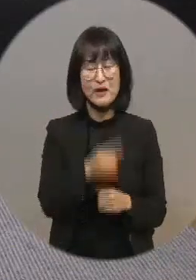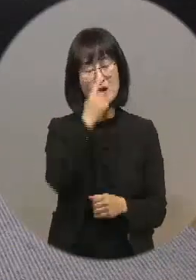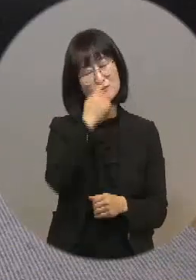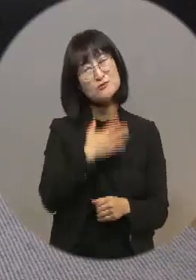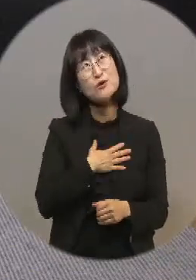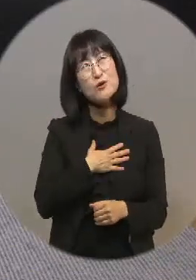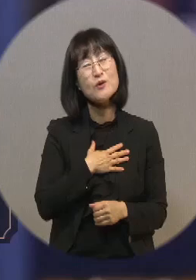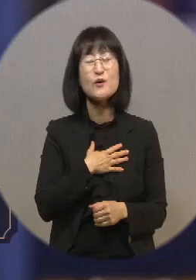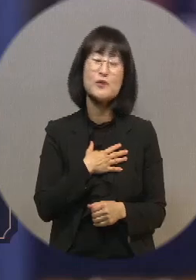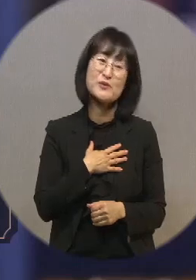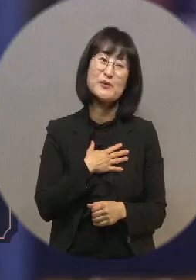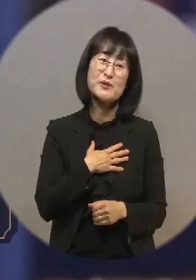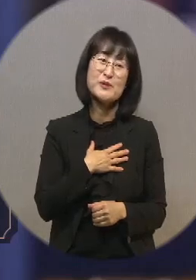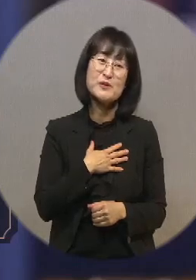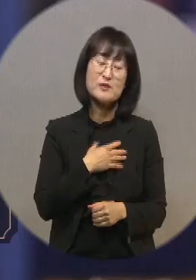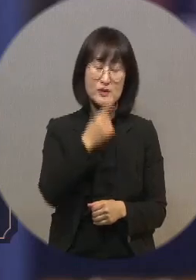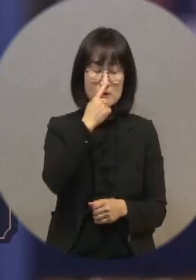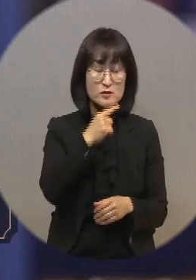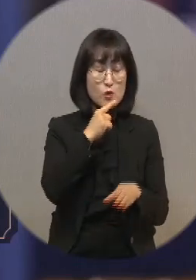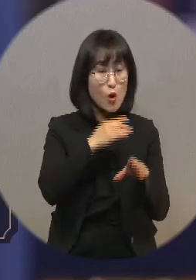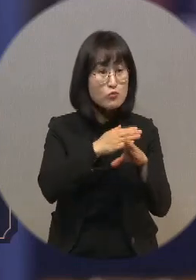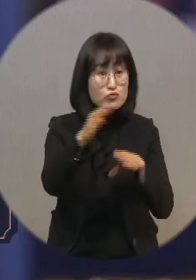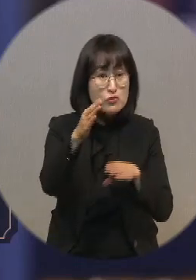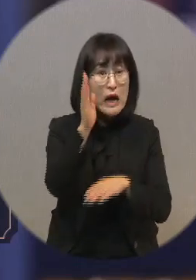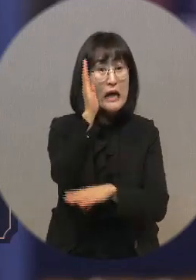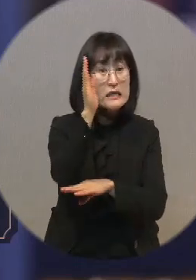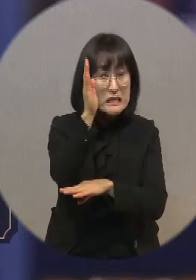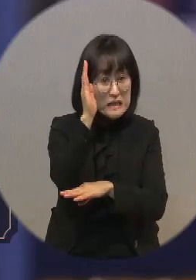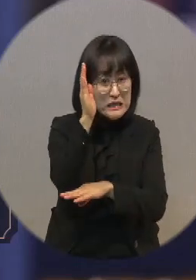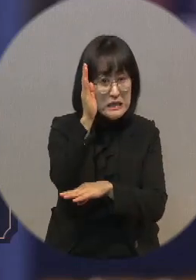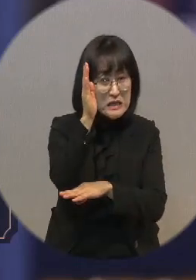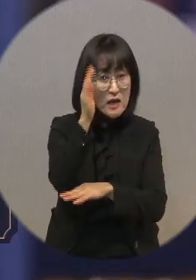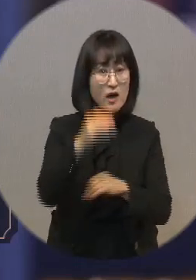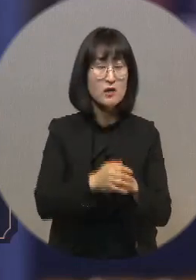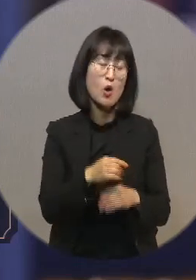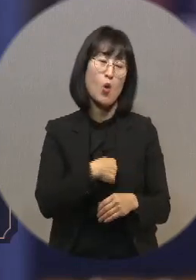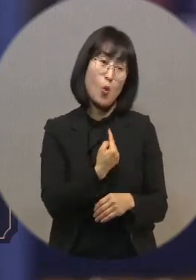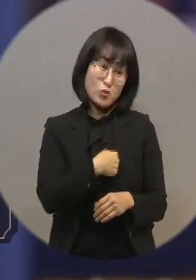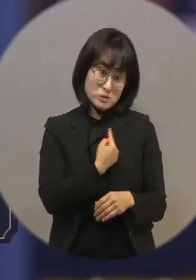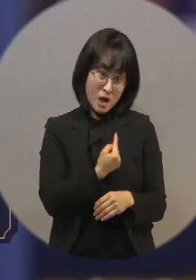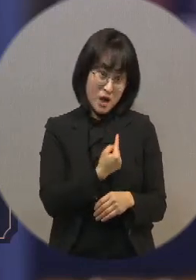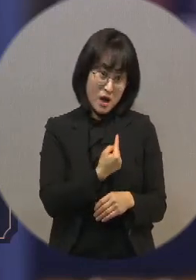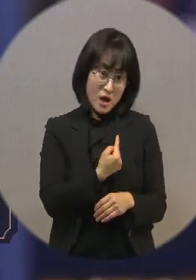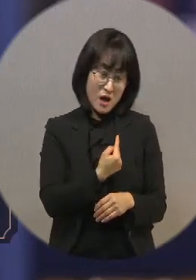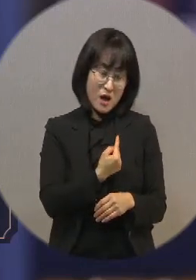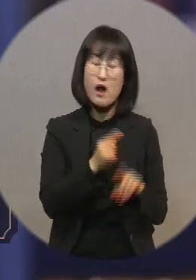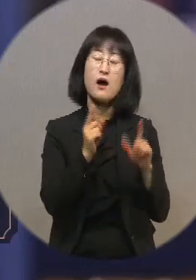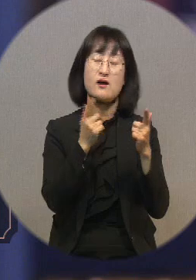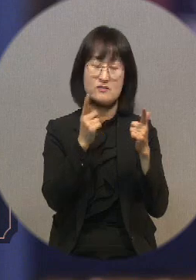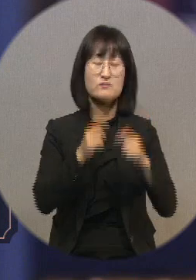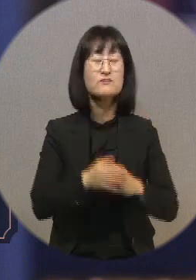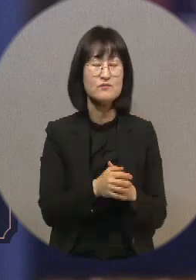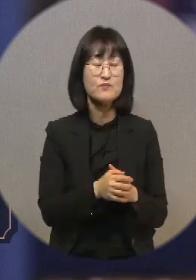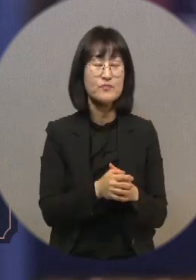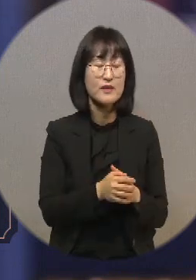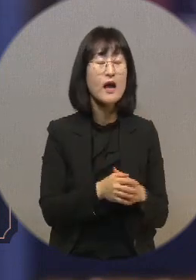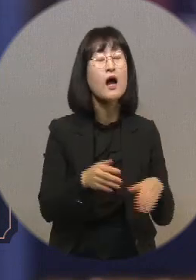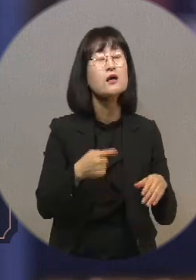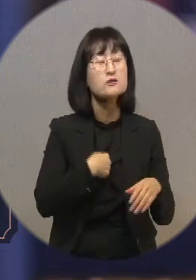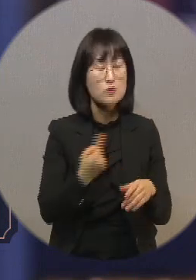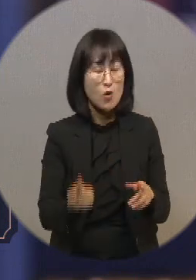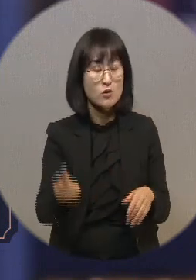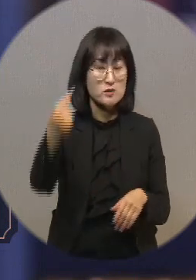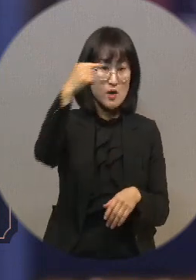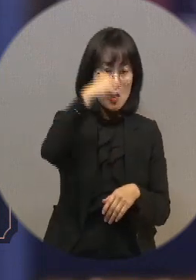저는 제가 북한의 이야기를 저 혼자 정리를 했으면 거기에서 끝났을 수도 있는데